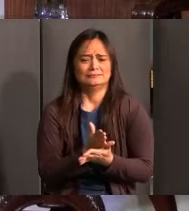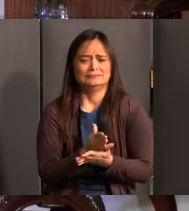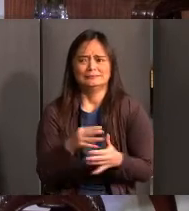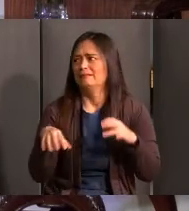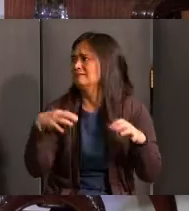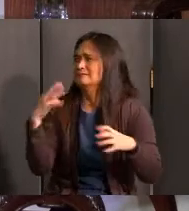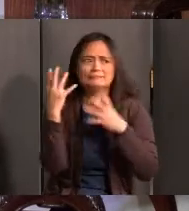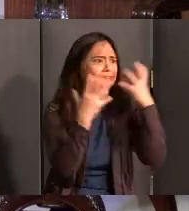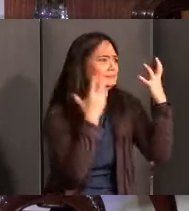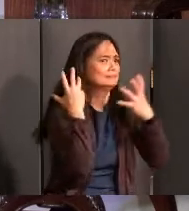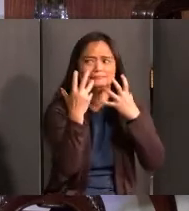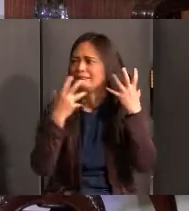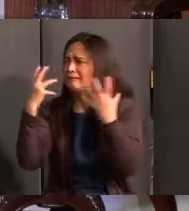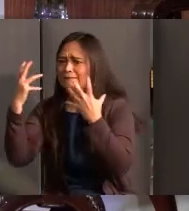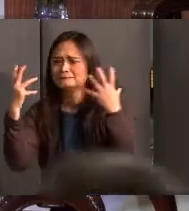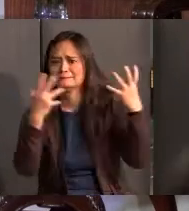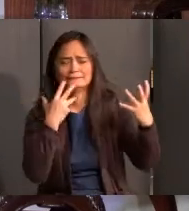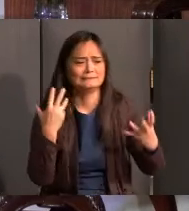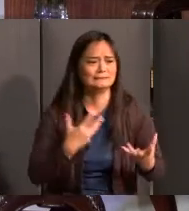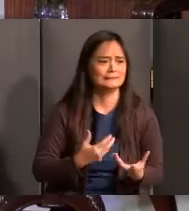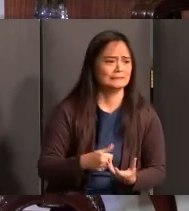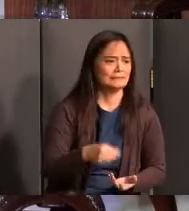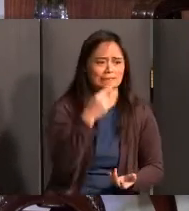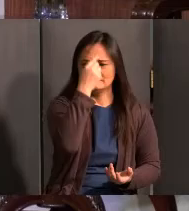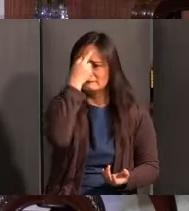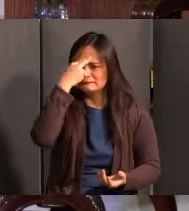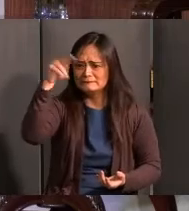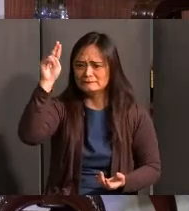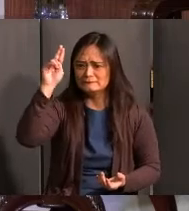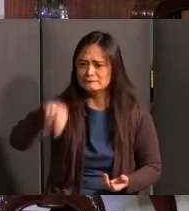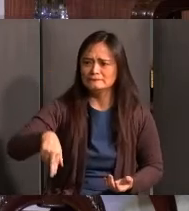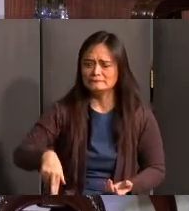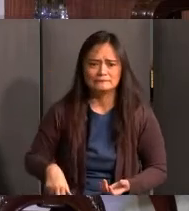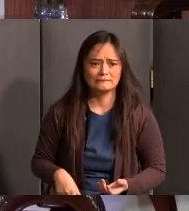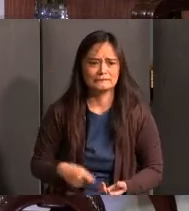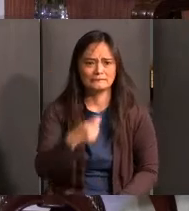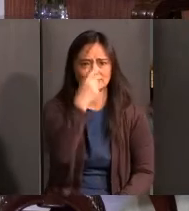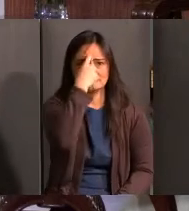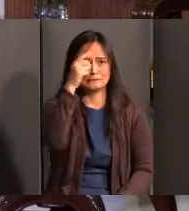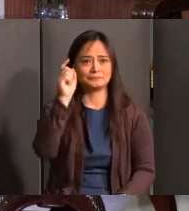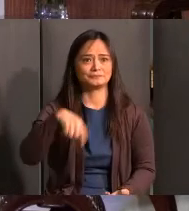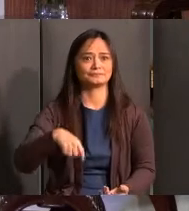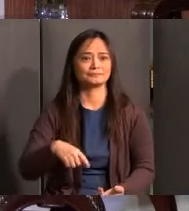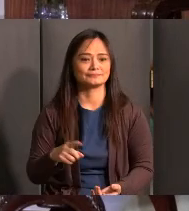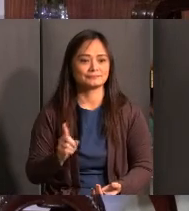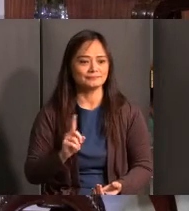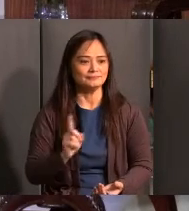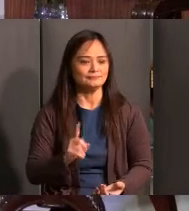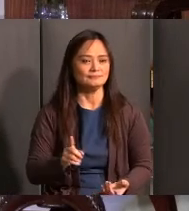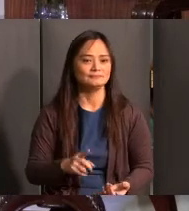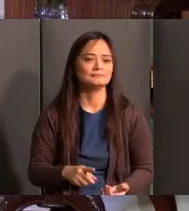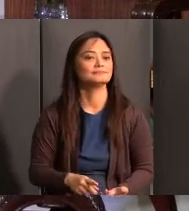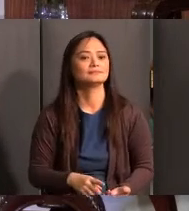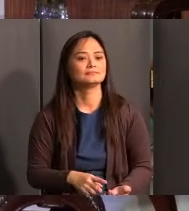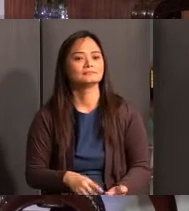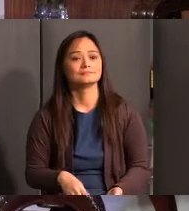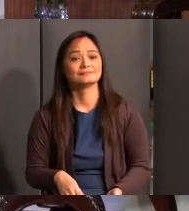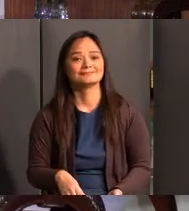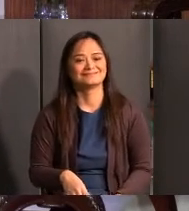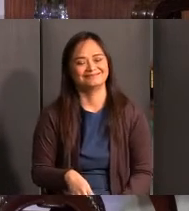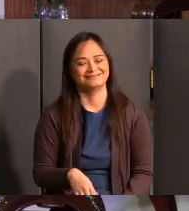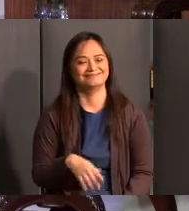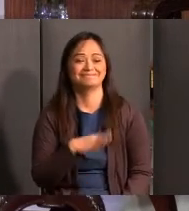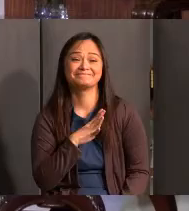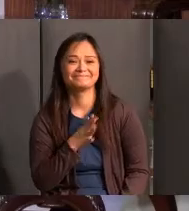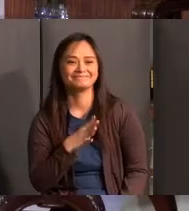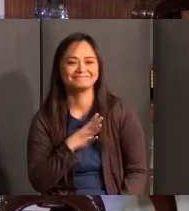Magkukumahog ka. Hindi mo na maiisip yung tama kasi paniki ka na nga. Hindi ka nga kumakain ng paniki, paniki